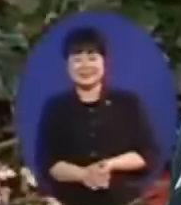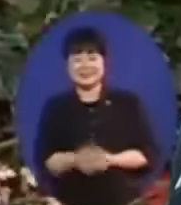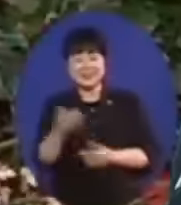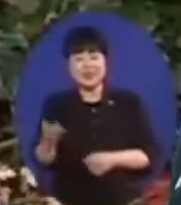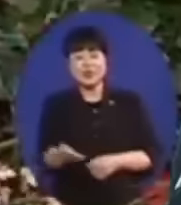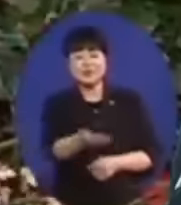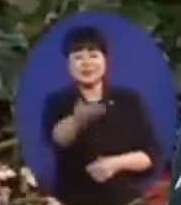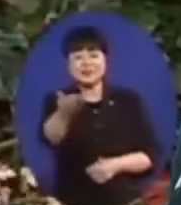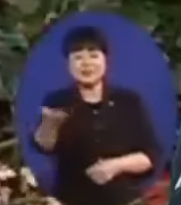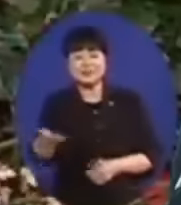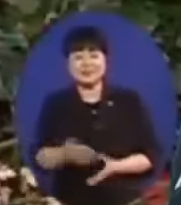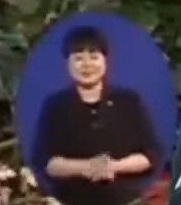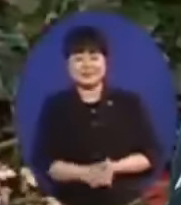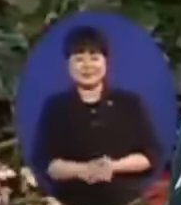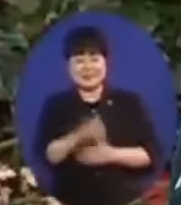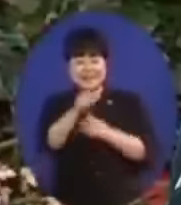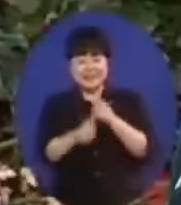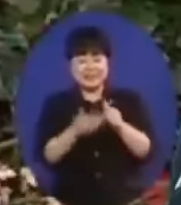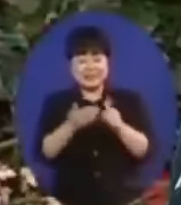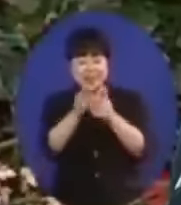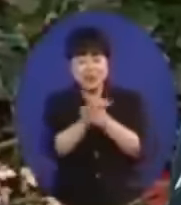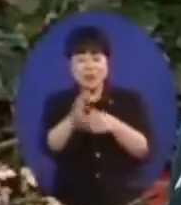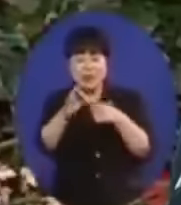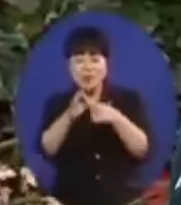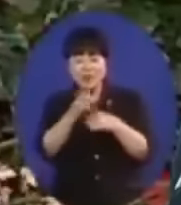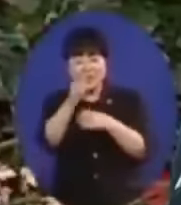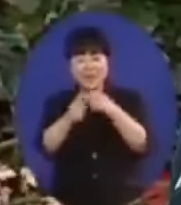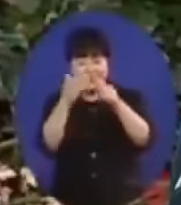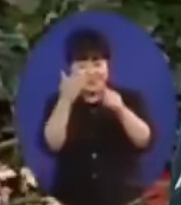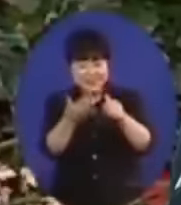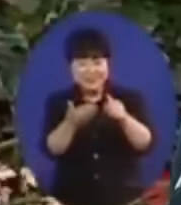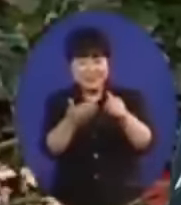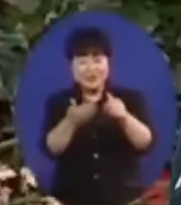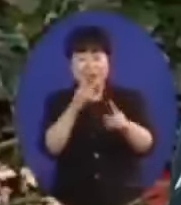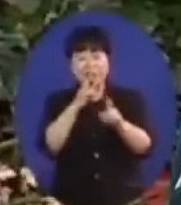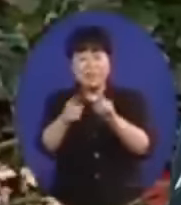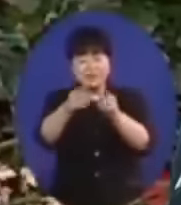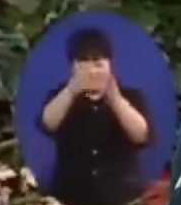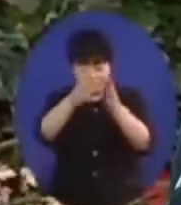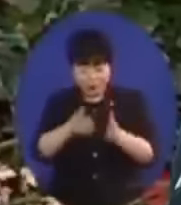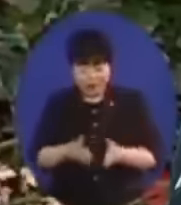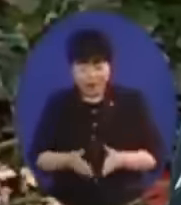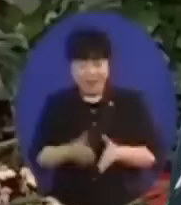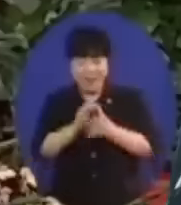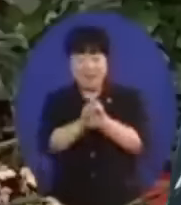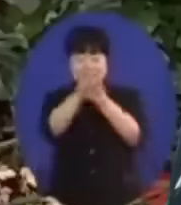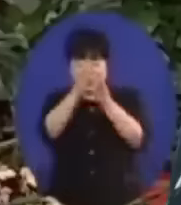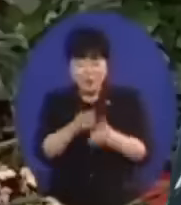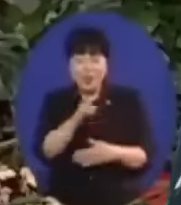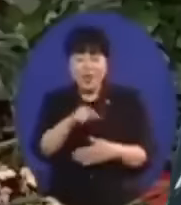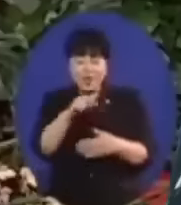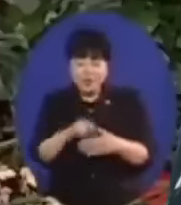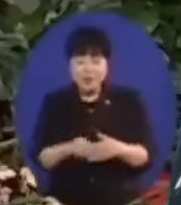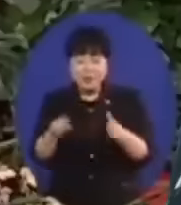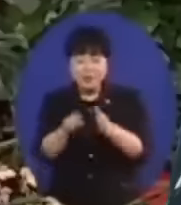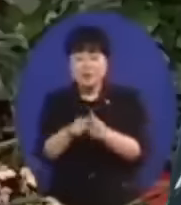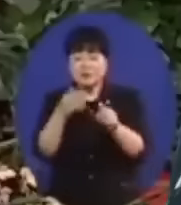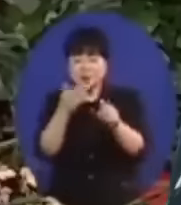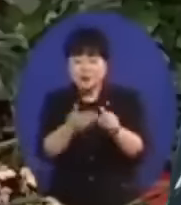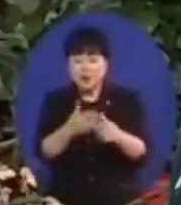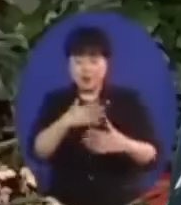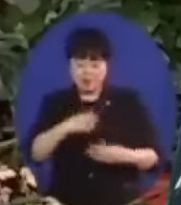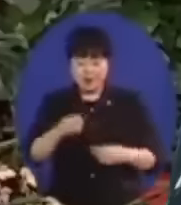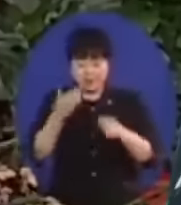여러분이 하나님께 기도하면 하나님이 말씀을 통해서 기도를 통해서 마음에 믿음을 주시고